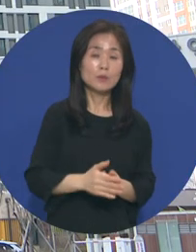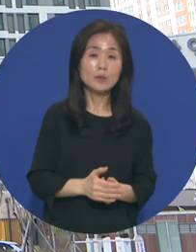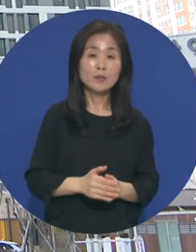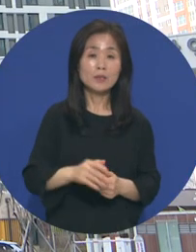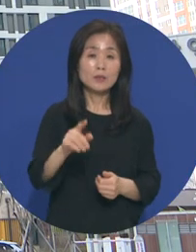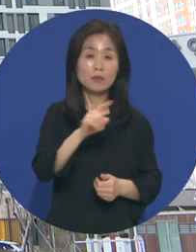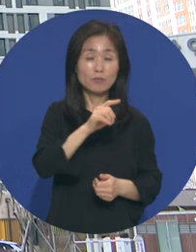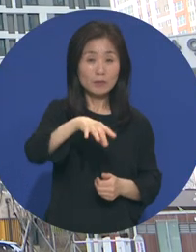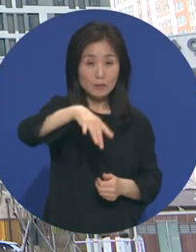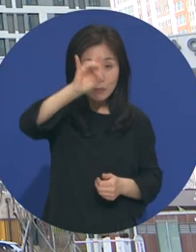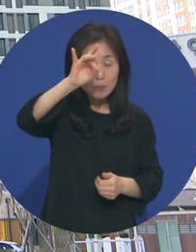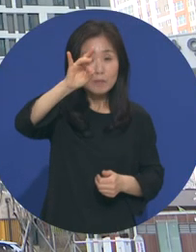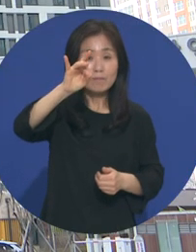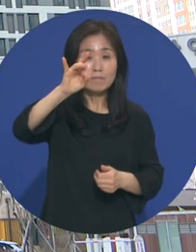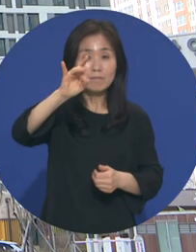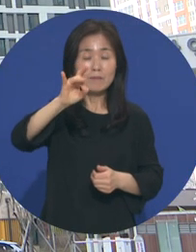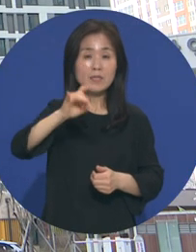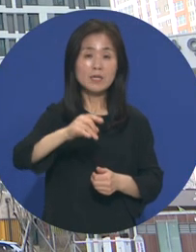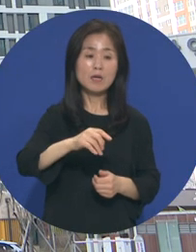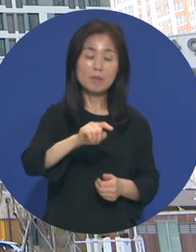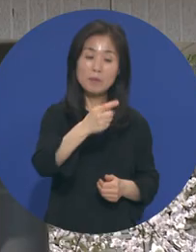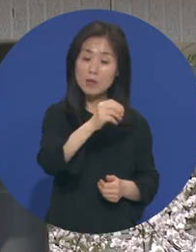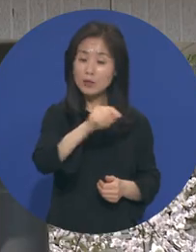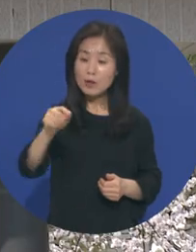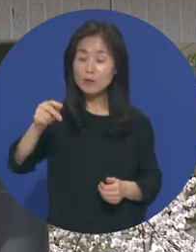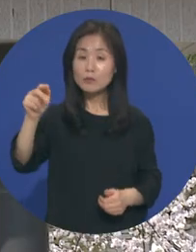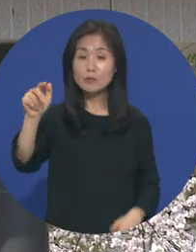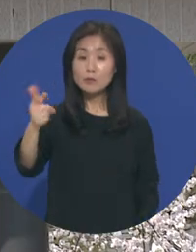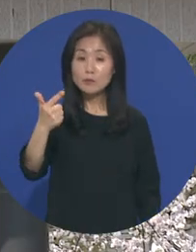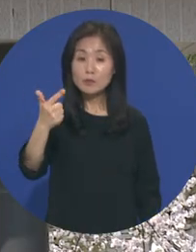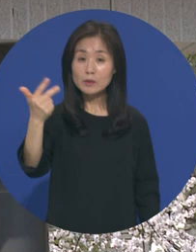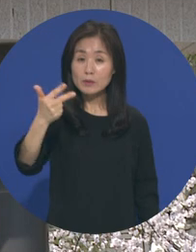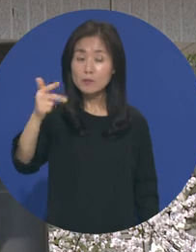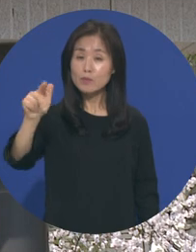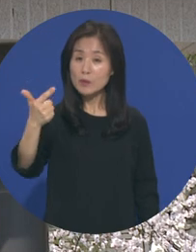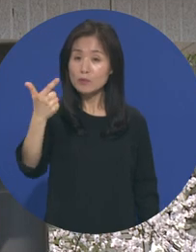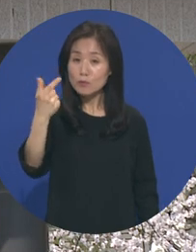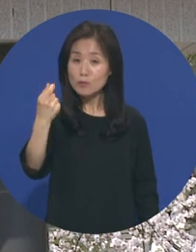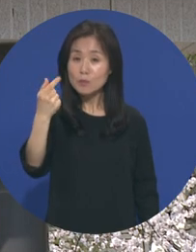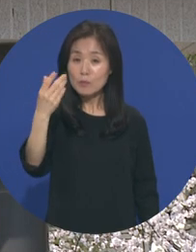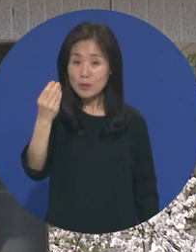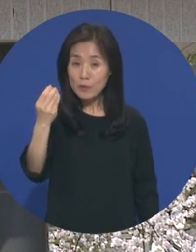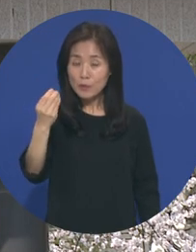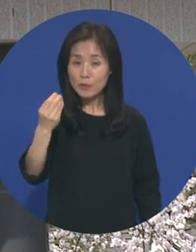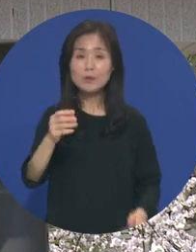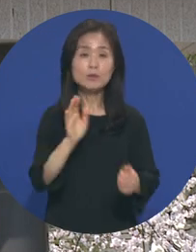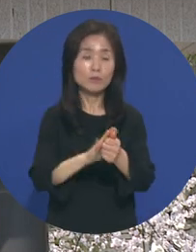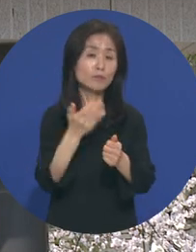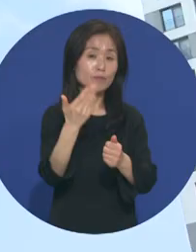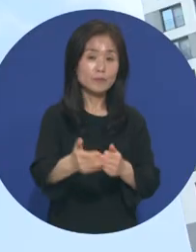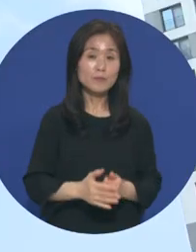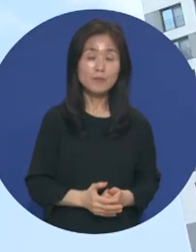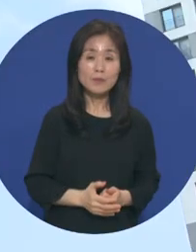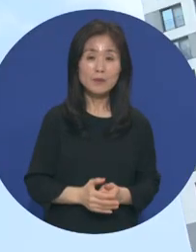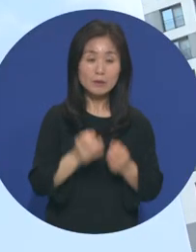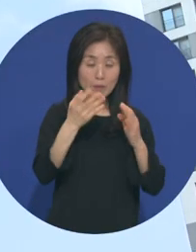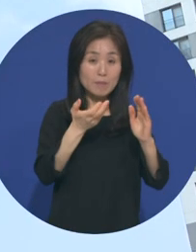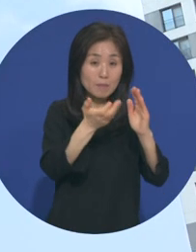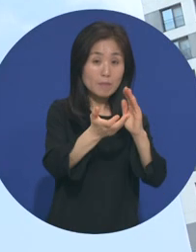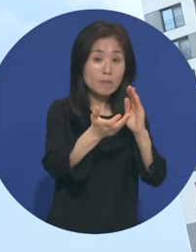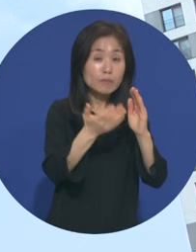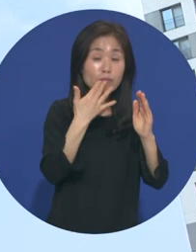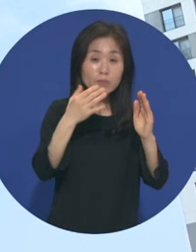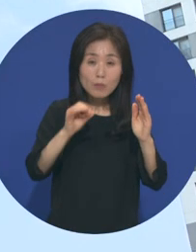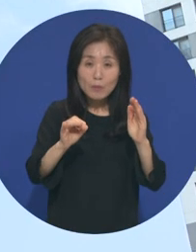최초로 100만 원에서 만 캐는 7266 원 전부를 지원하겠다는 통큰 결정을 내린 겁니다 신규 입주자뿐 아니라 기존